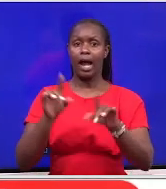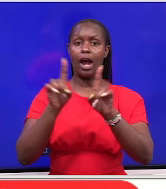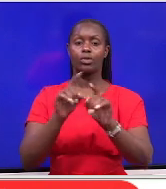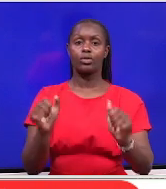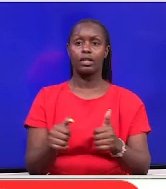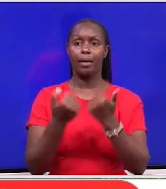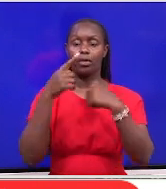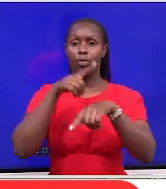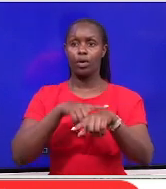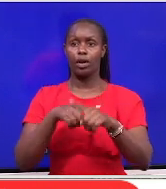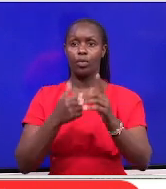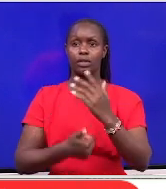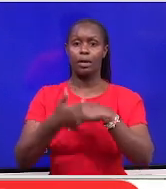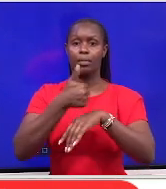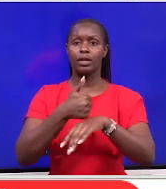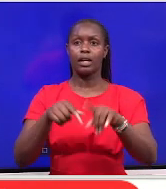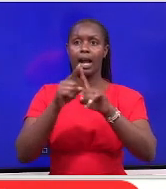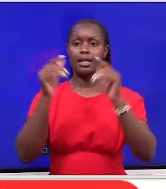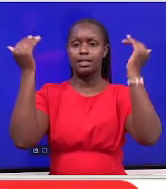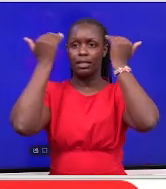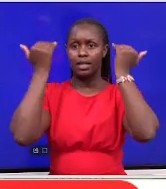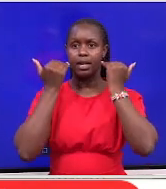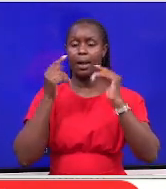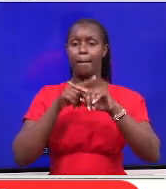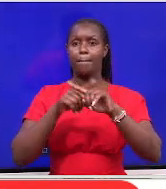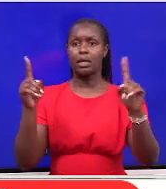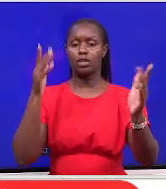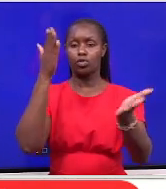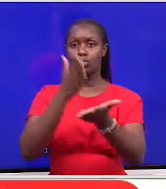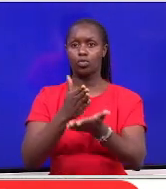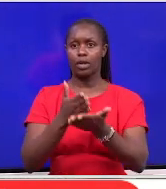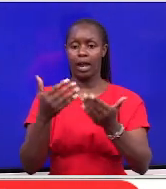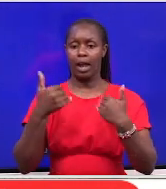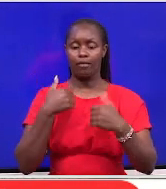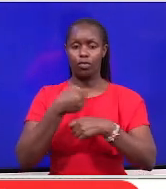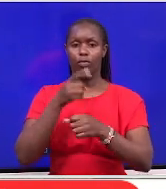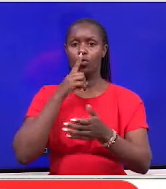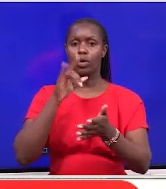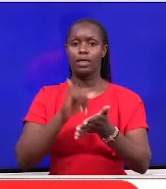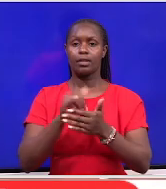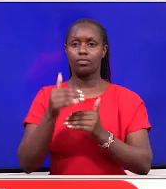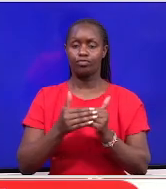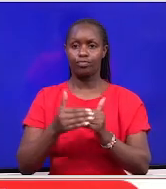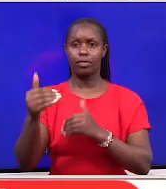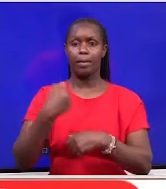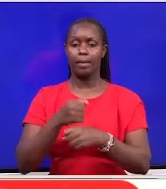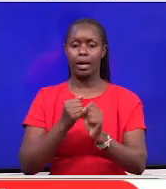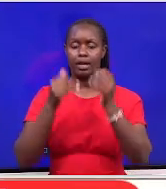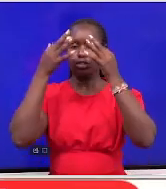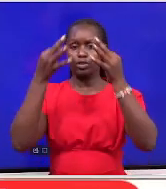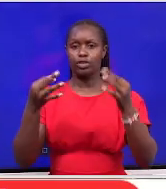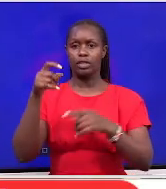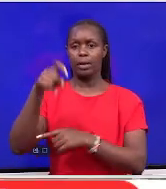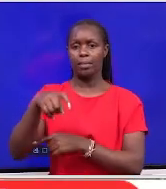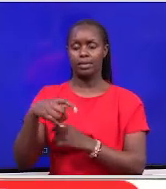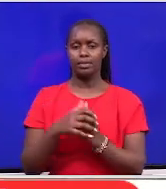time when I was just appointed as a judge. But nevertheless, I really have to move on. I have to make a decision. Mwangaza alifika